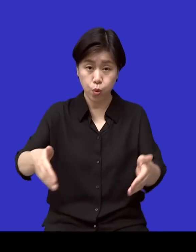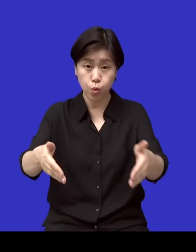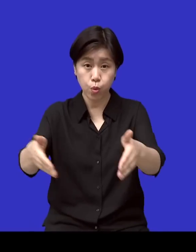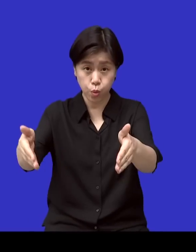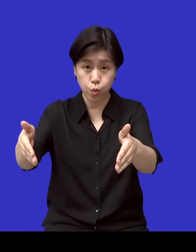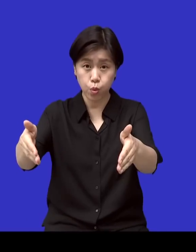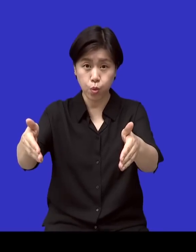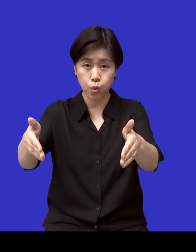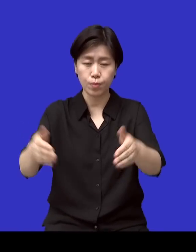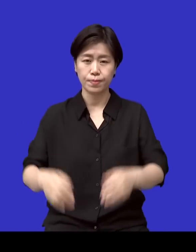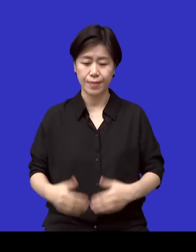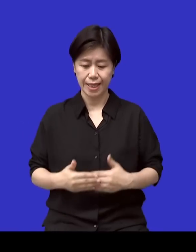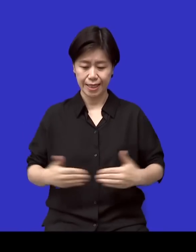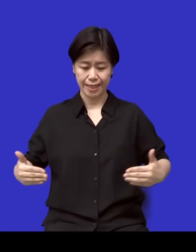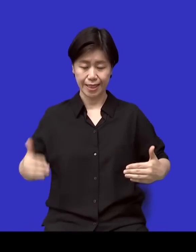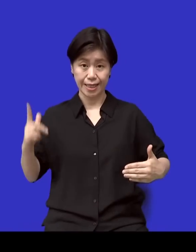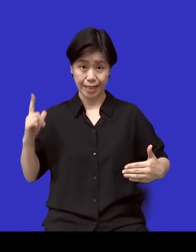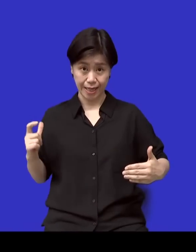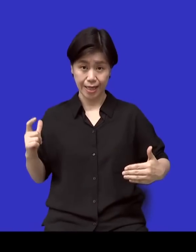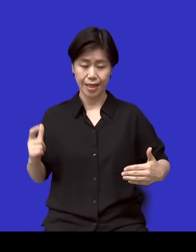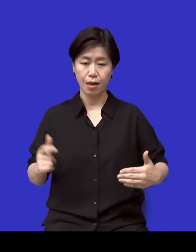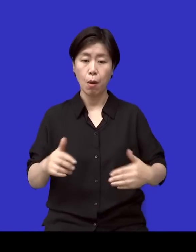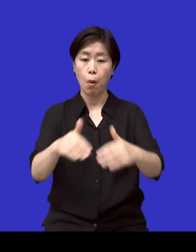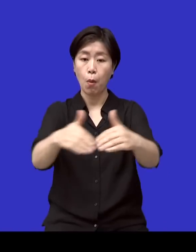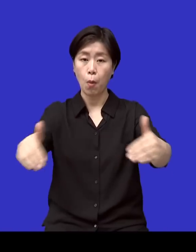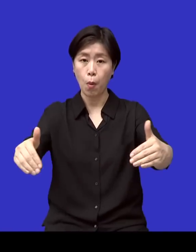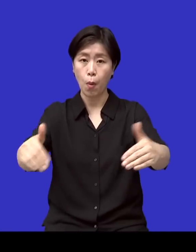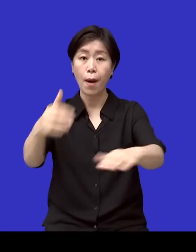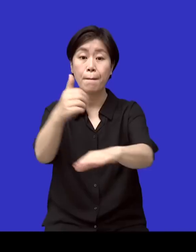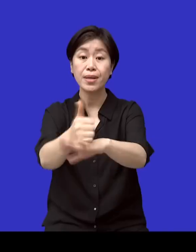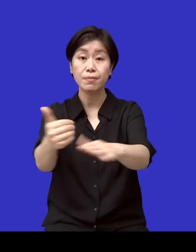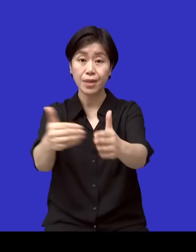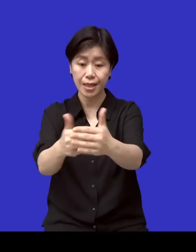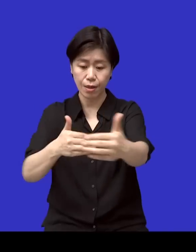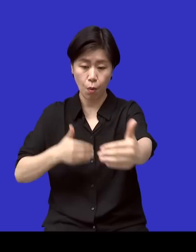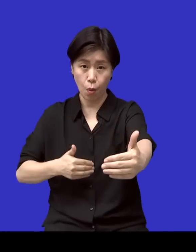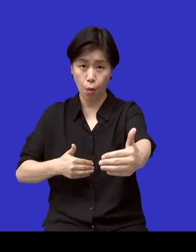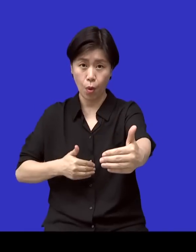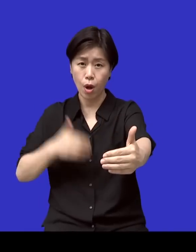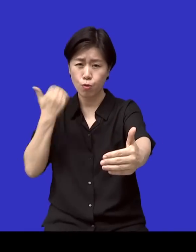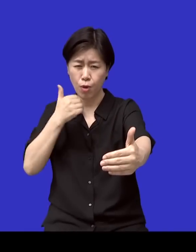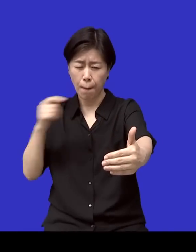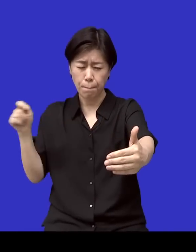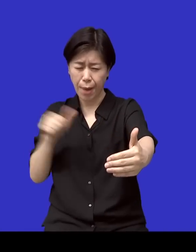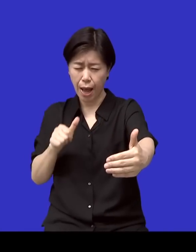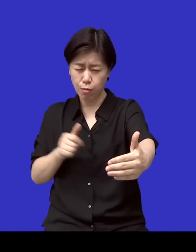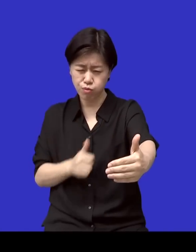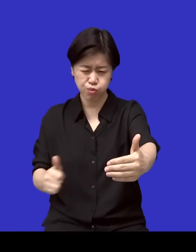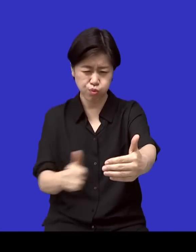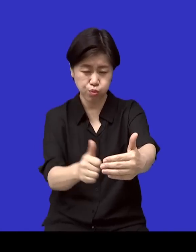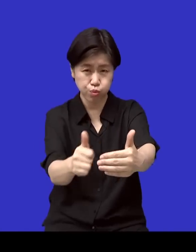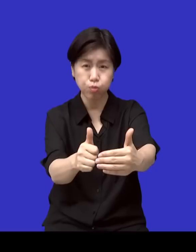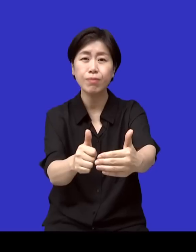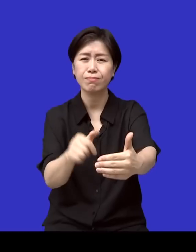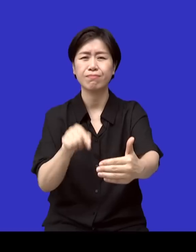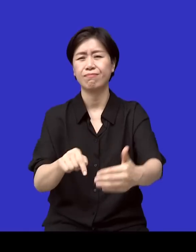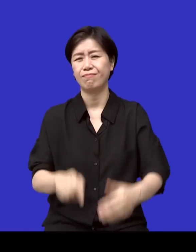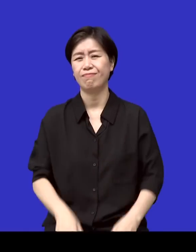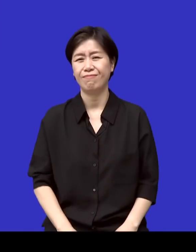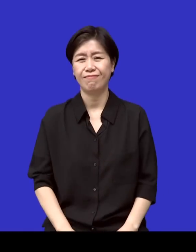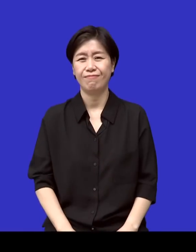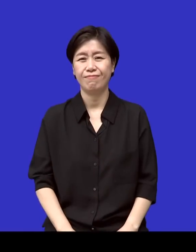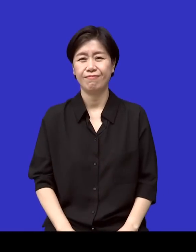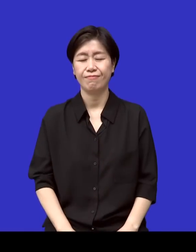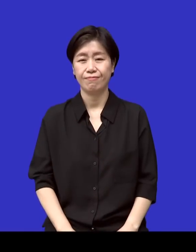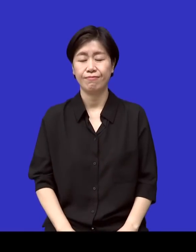예. 이제 스타트 지점부터 피니시 라인까지 그 게이트를 가장 누가 빨리 통과를 하느냐 예. 그런 시합입니다.